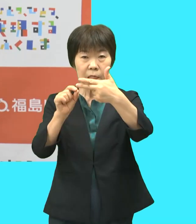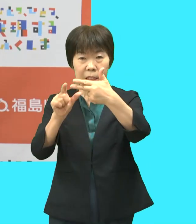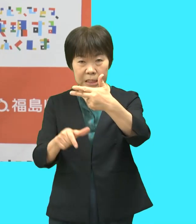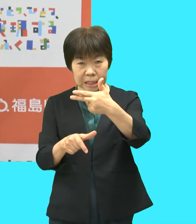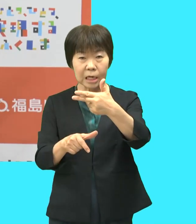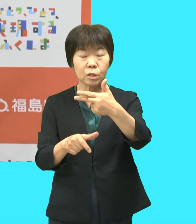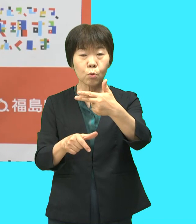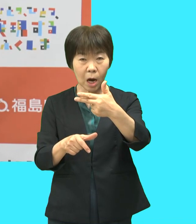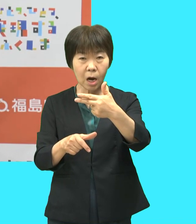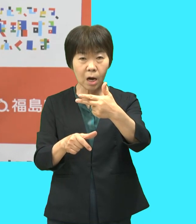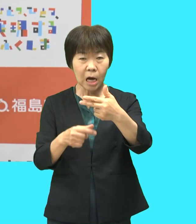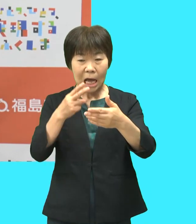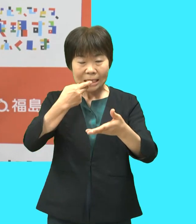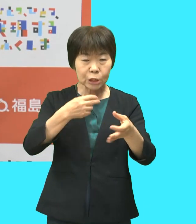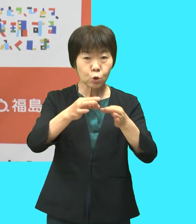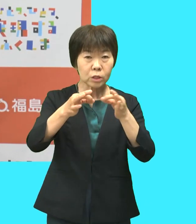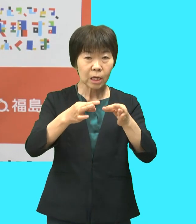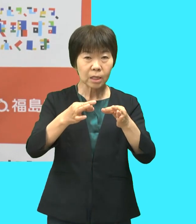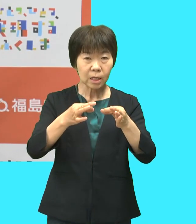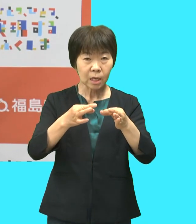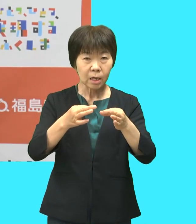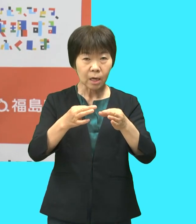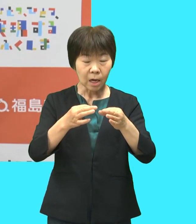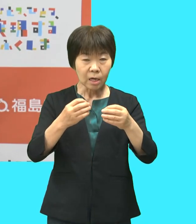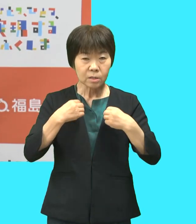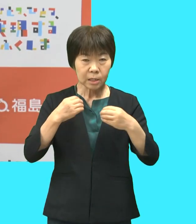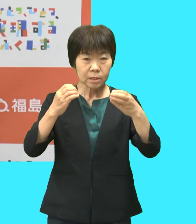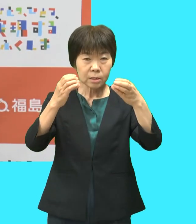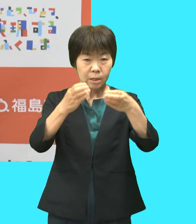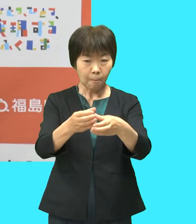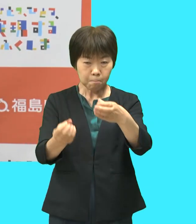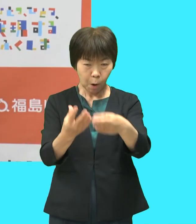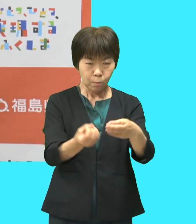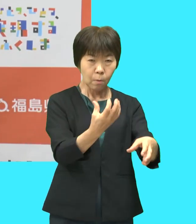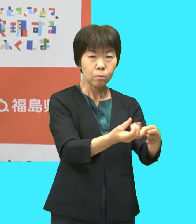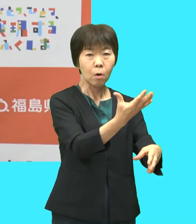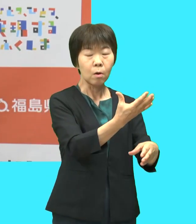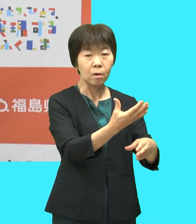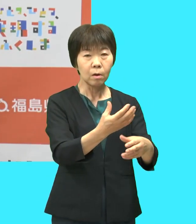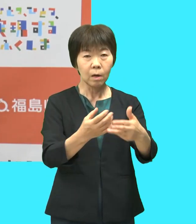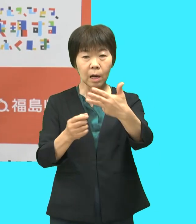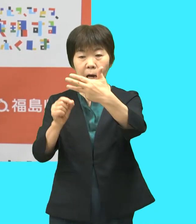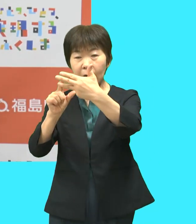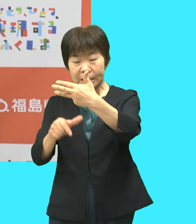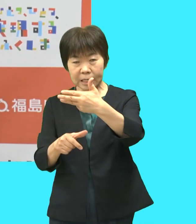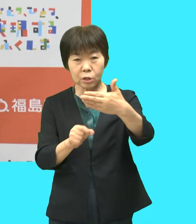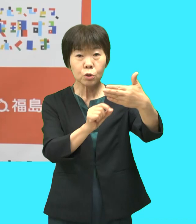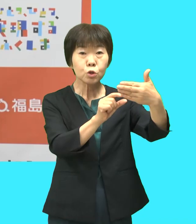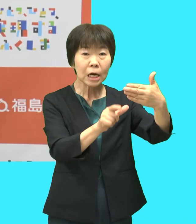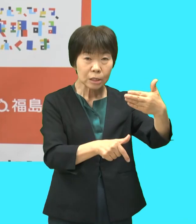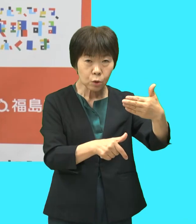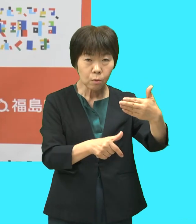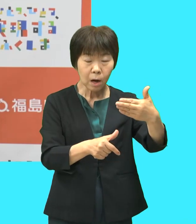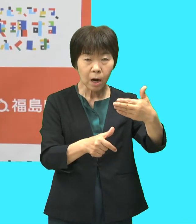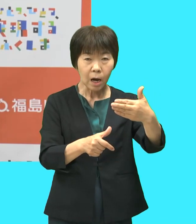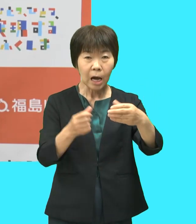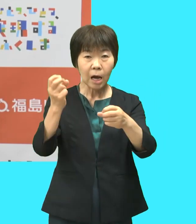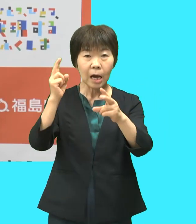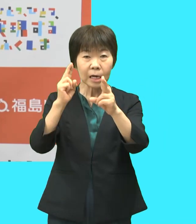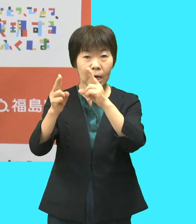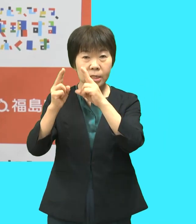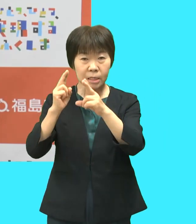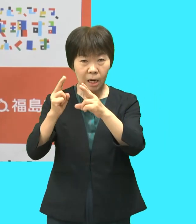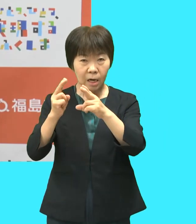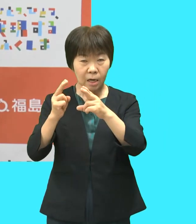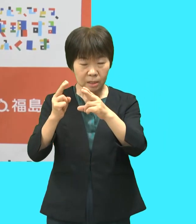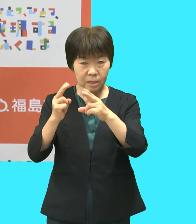では飲食店で急激にクラスターが出ました。そして8月9月は事業所においてクラスターが発生